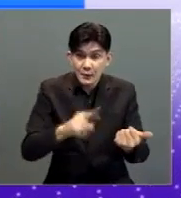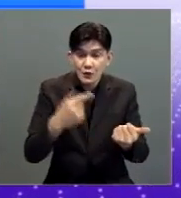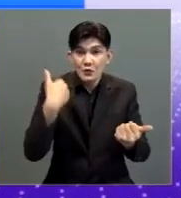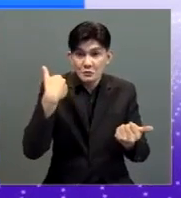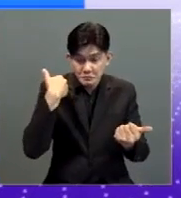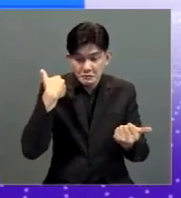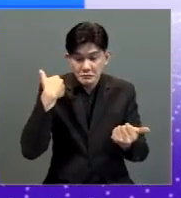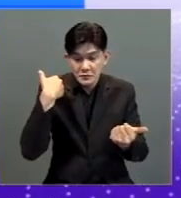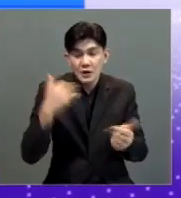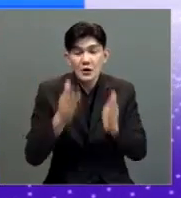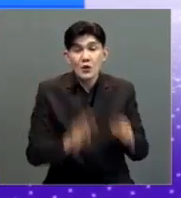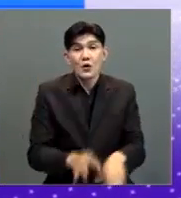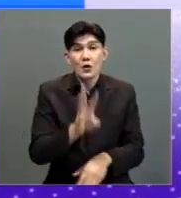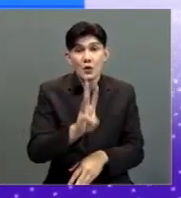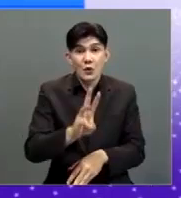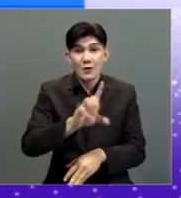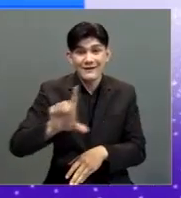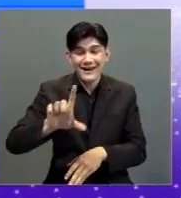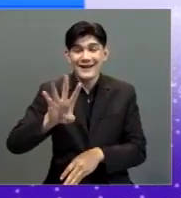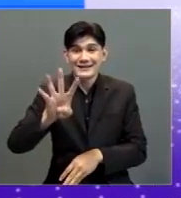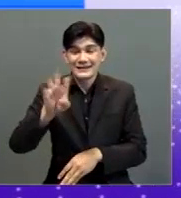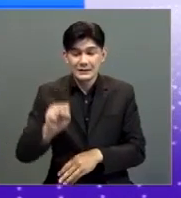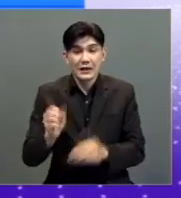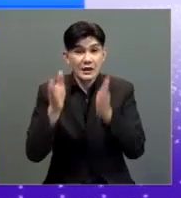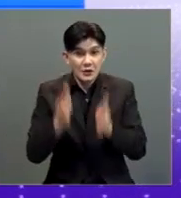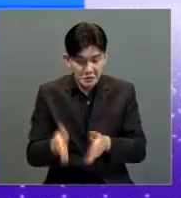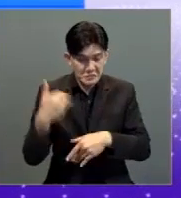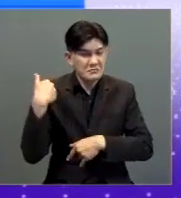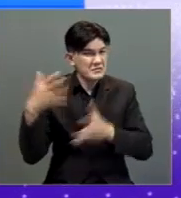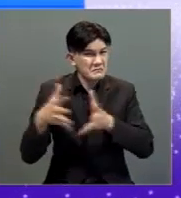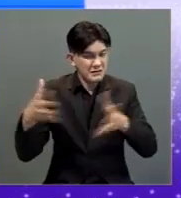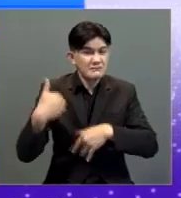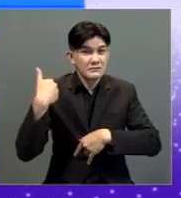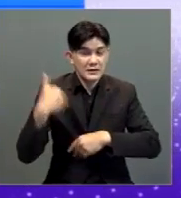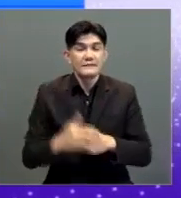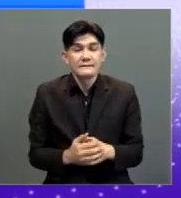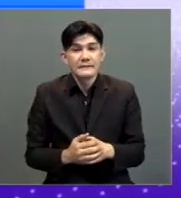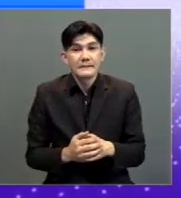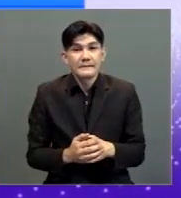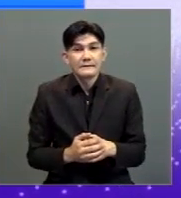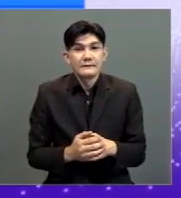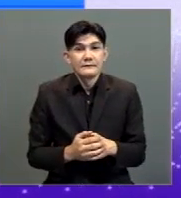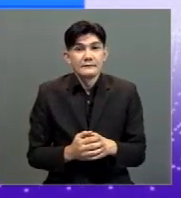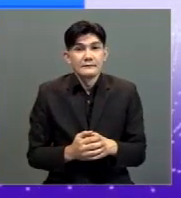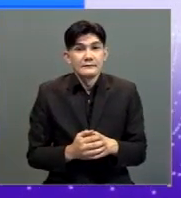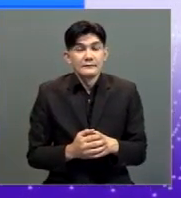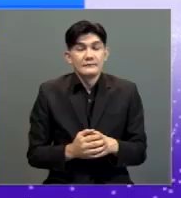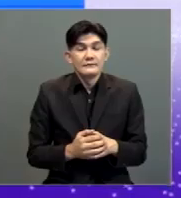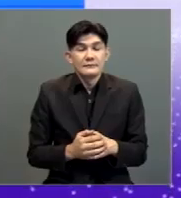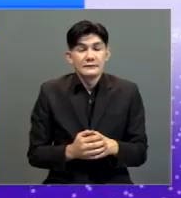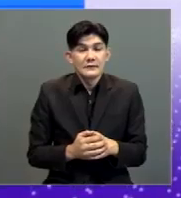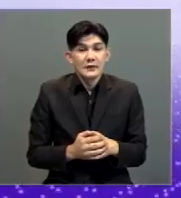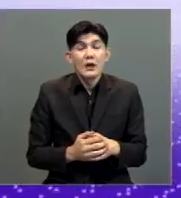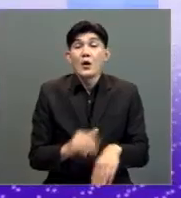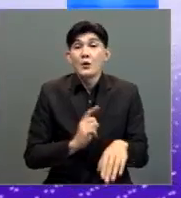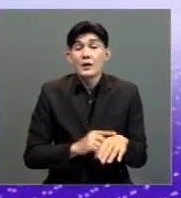โยชน์ตรงนี้เนี่ยถึง6ล้าน4แสนคนเพราะฉะนั้นไม่น้อยนะคะไม่น้อย ใช่ค่ะและนอกจากนี้นะคะก็ยังขยาย